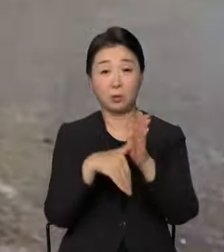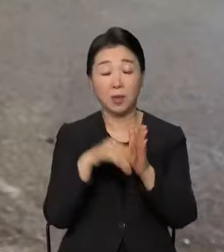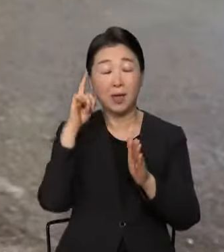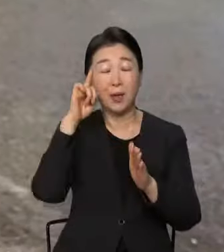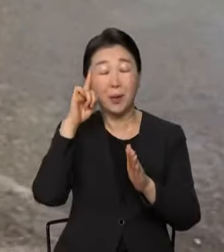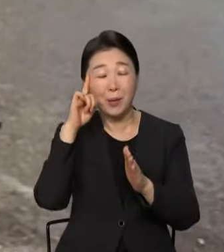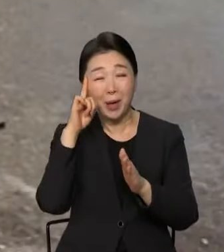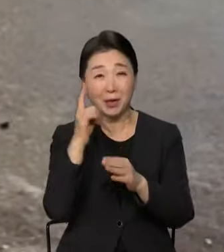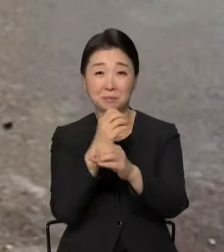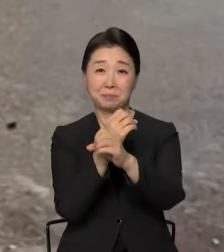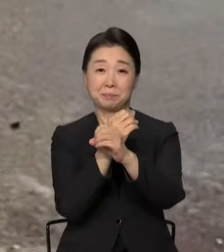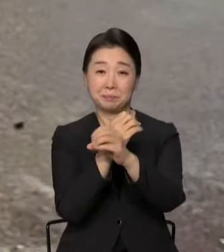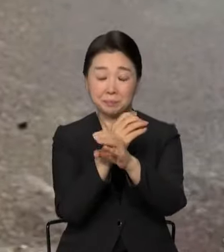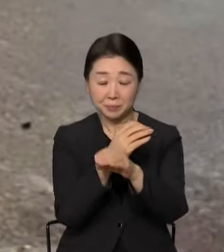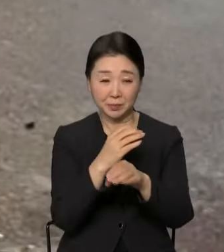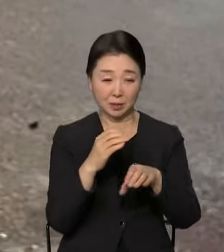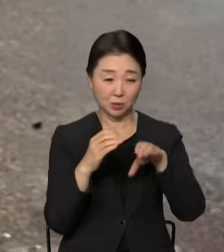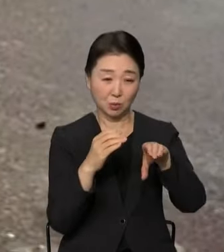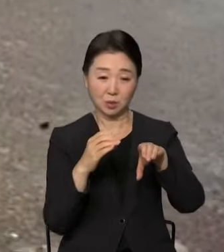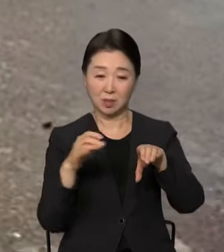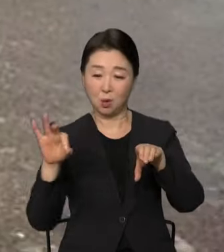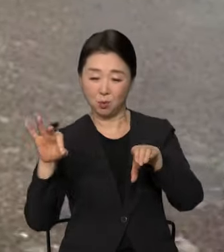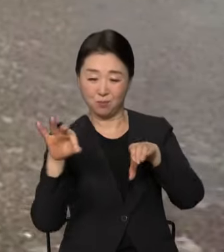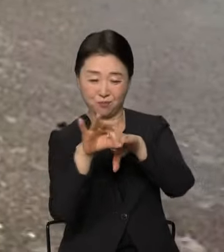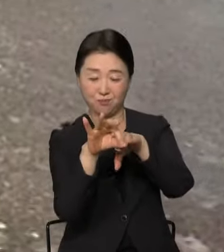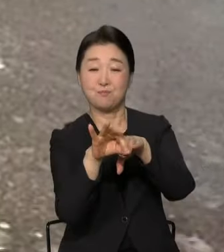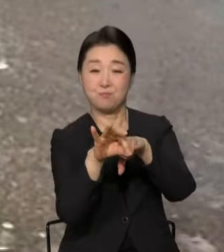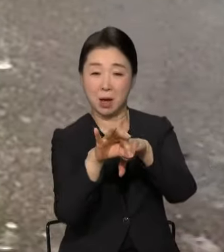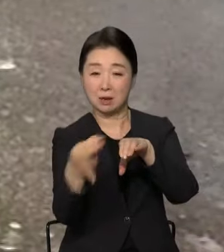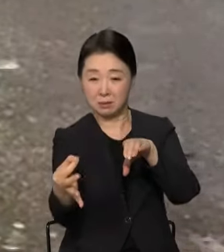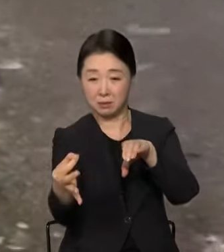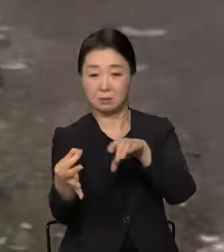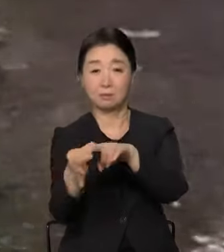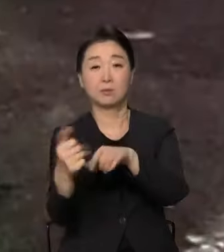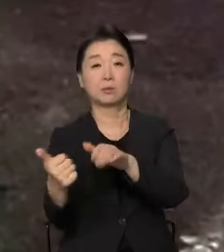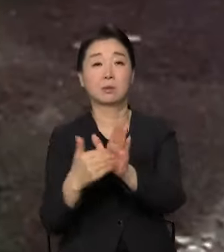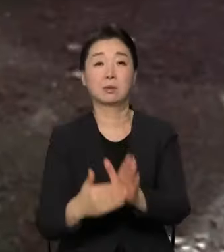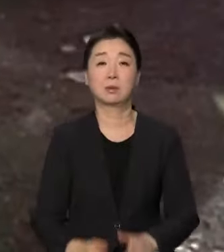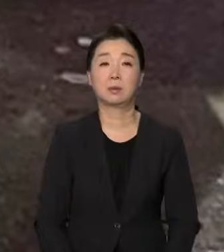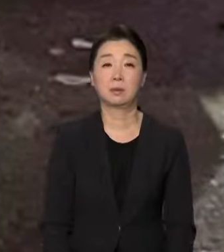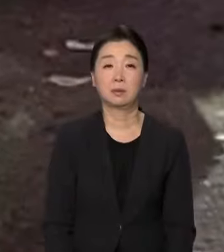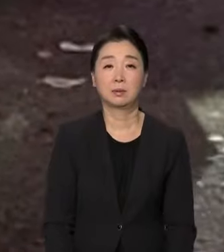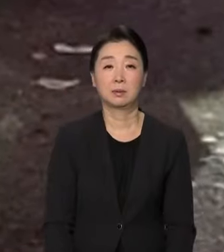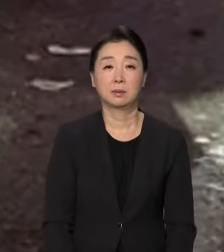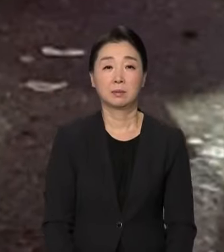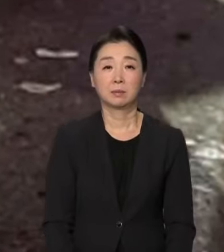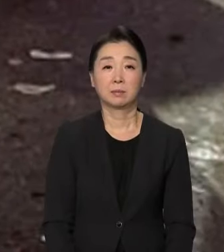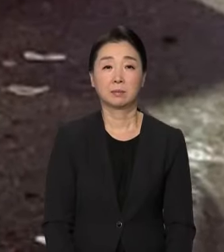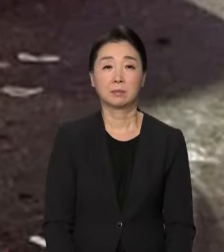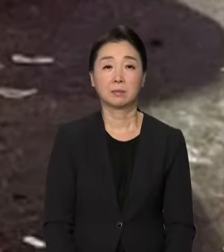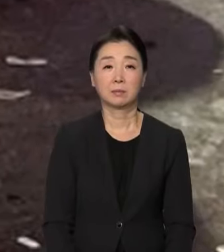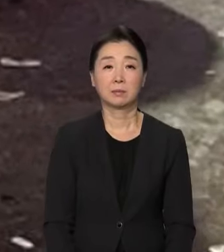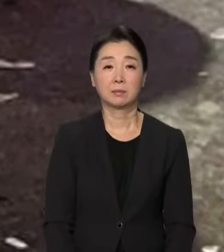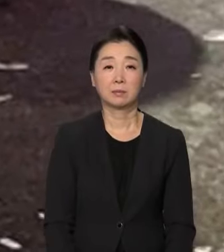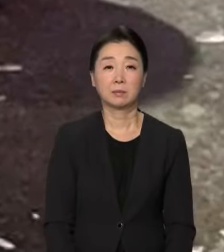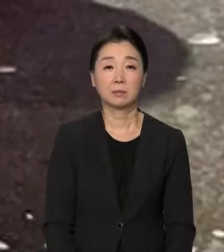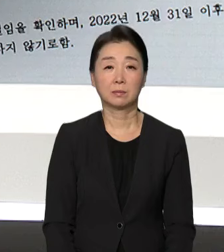좌회전 승용차와 오토바이가 부딪히면서 30대 오토바이 운전자가 숨졌습니다. JTBC 정수아입니다.